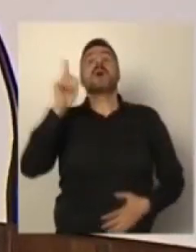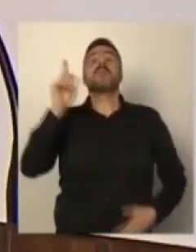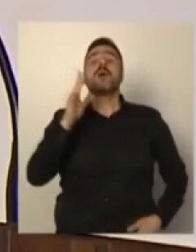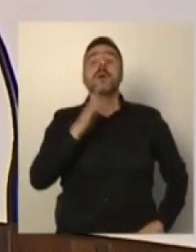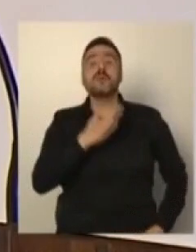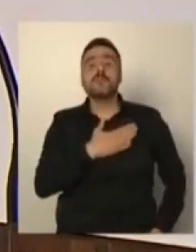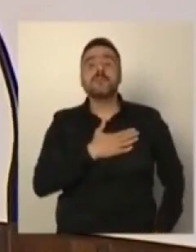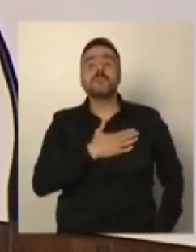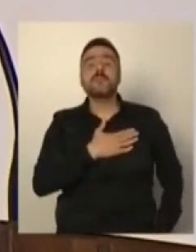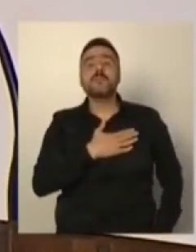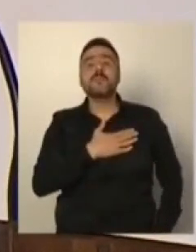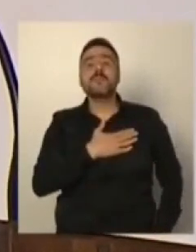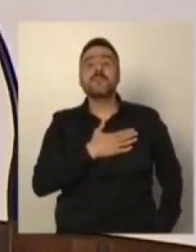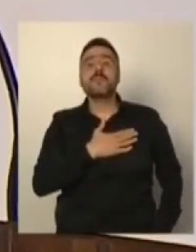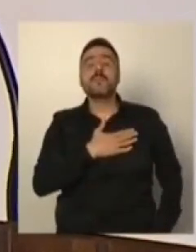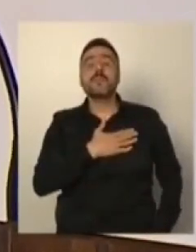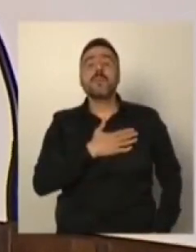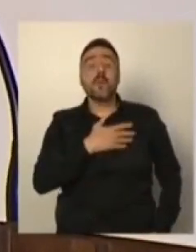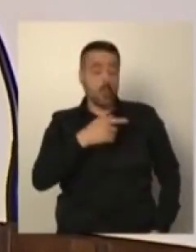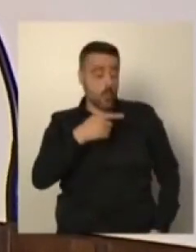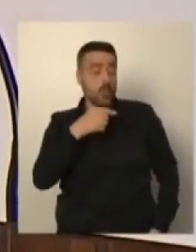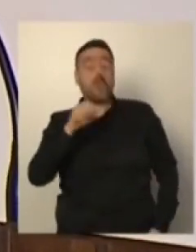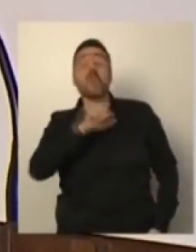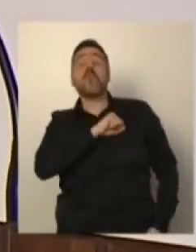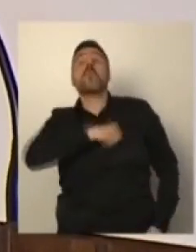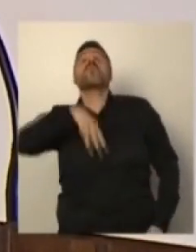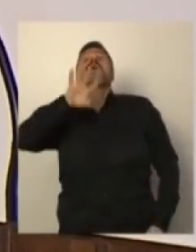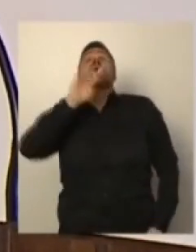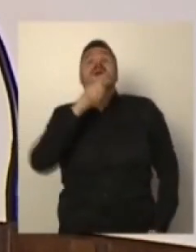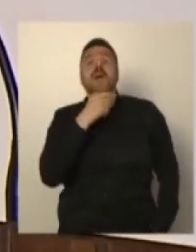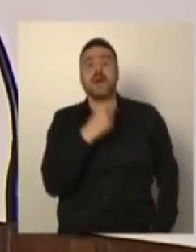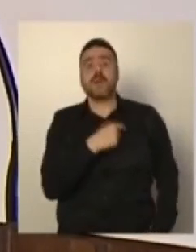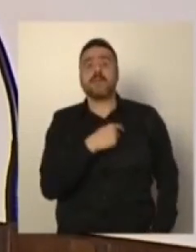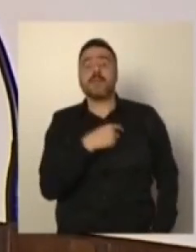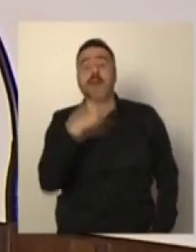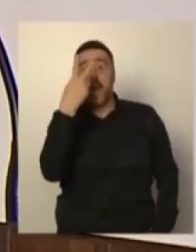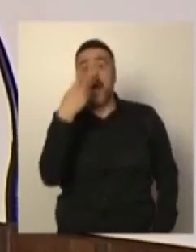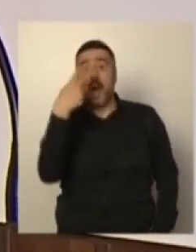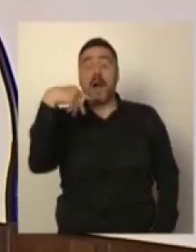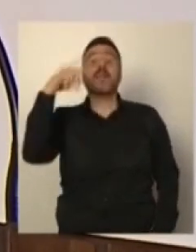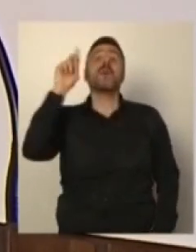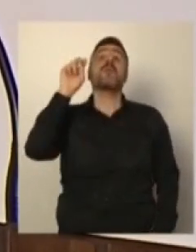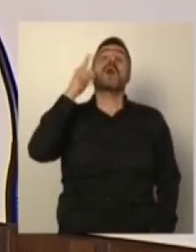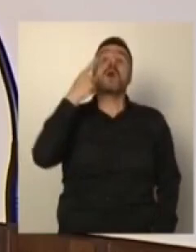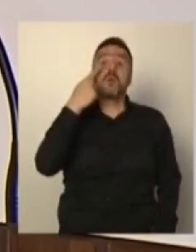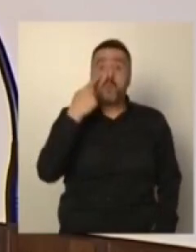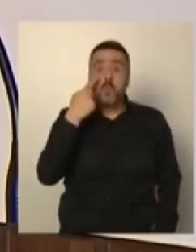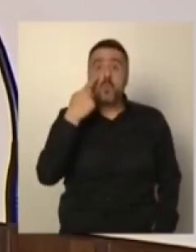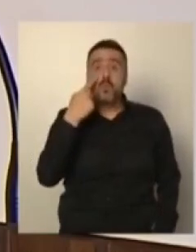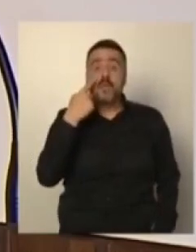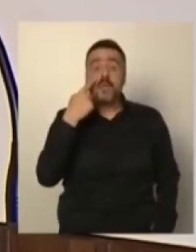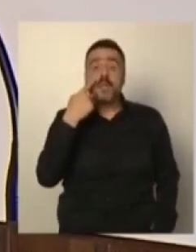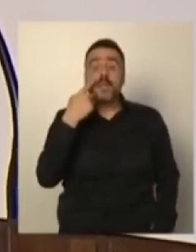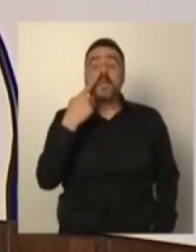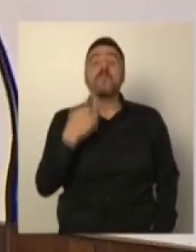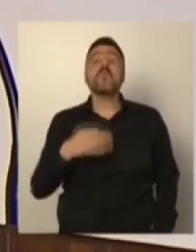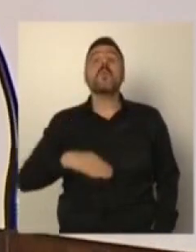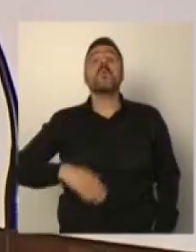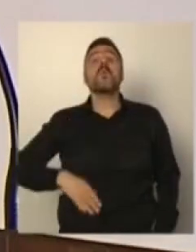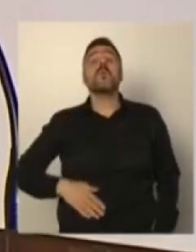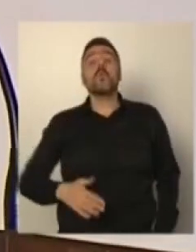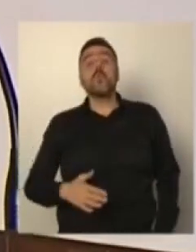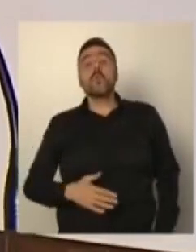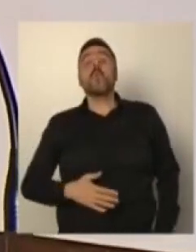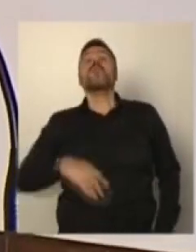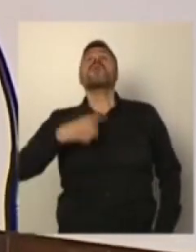Allah'ım, ürpermeyen kalpten, yaşarmayan gözden, doymayan